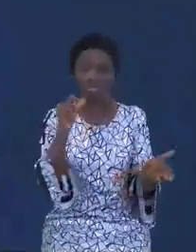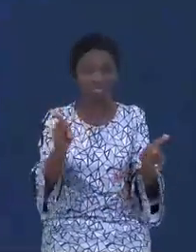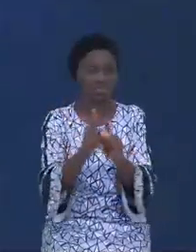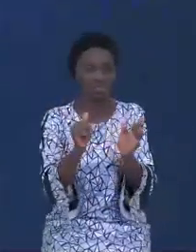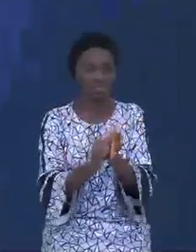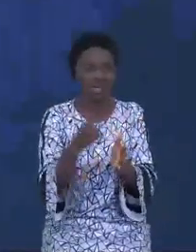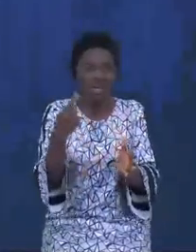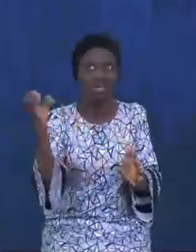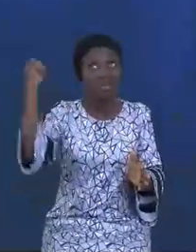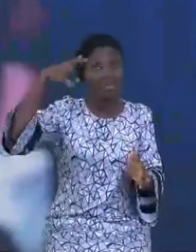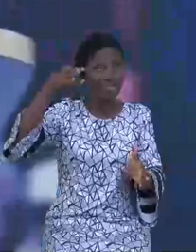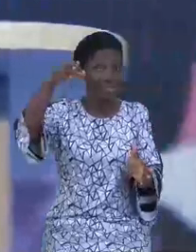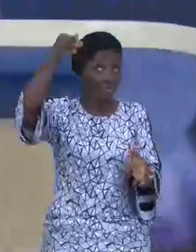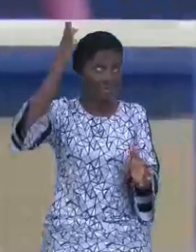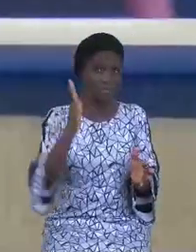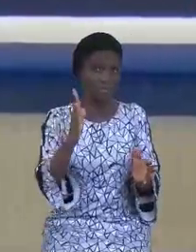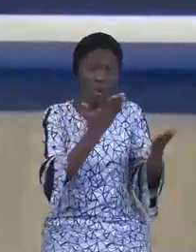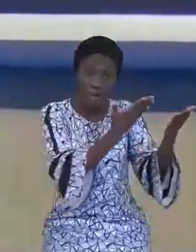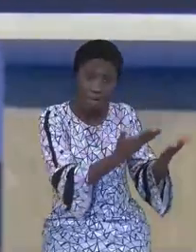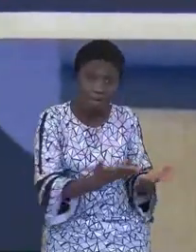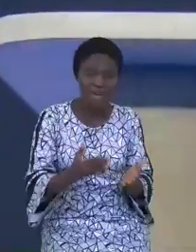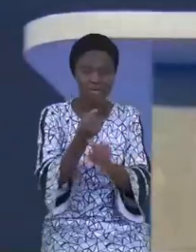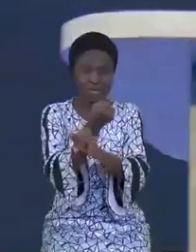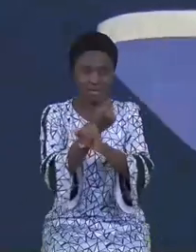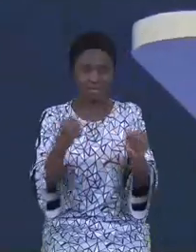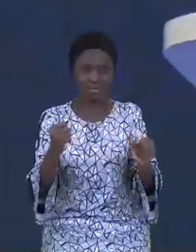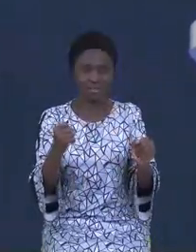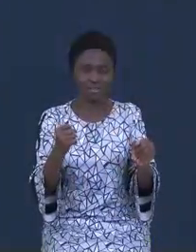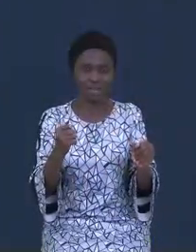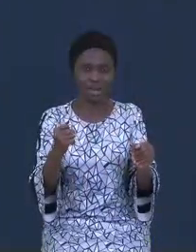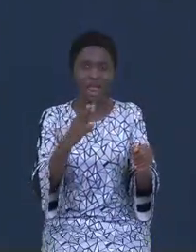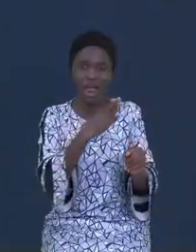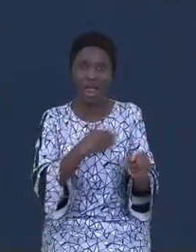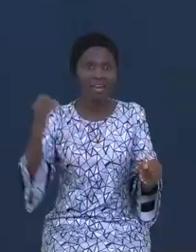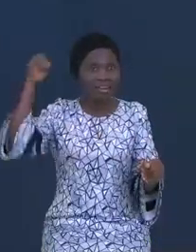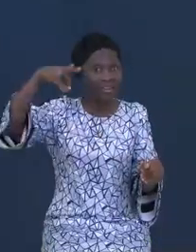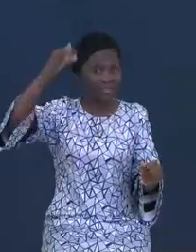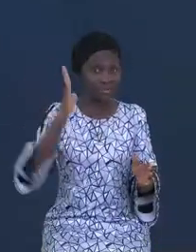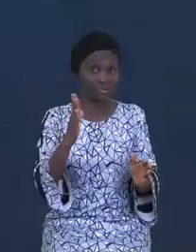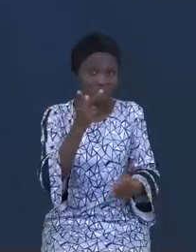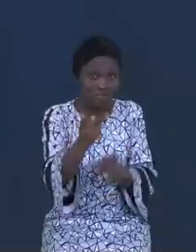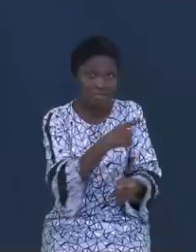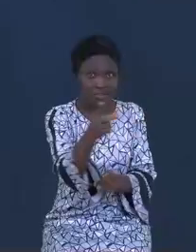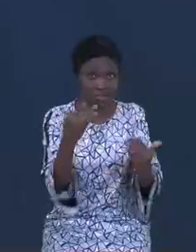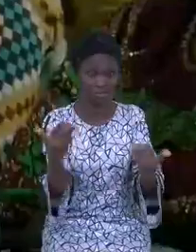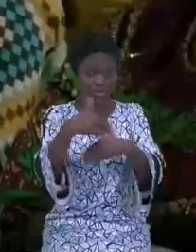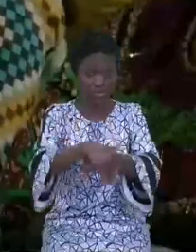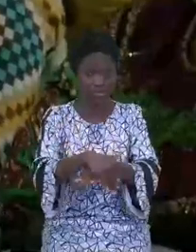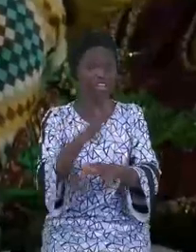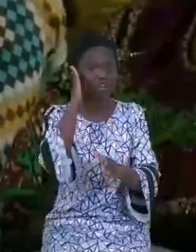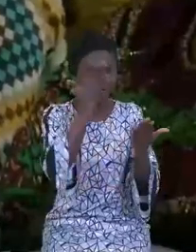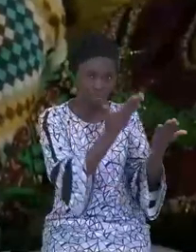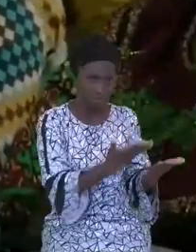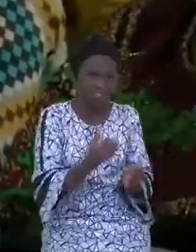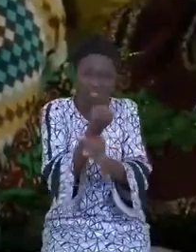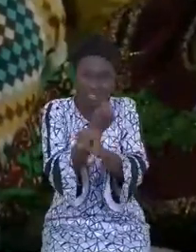source de salut, qui apporte le salut. Et la grâce de Dieu te visite là-bas ce soir. Elle va t'apporter le salut dans ta vie,